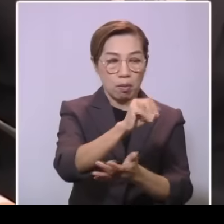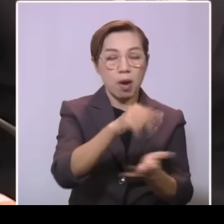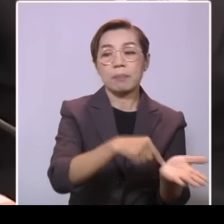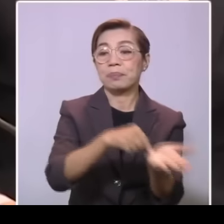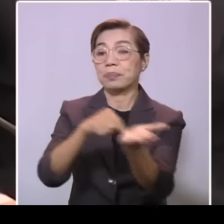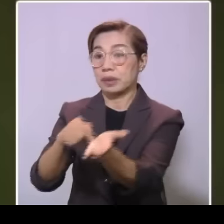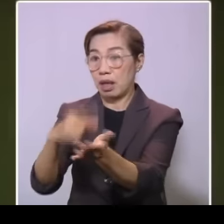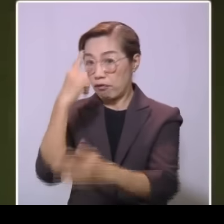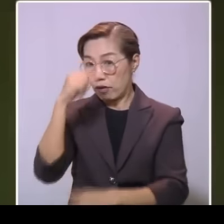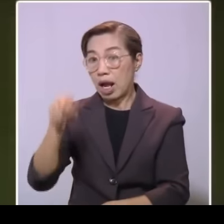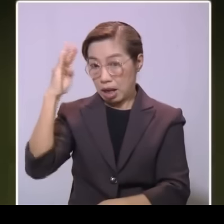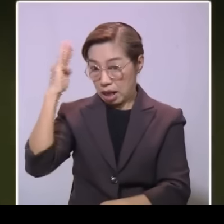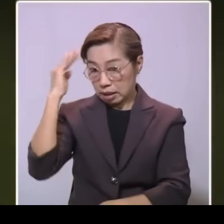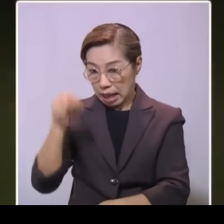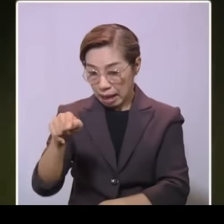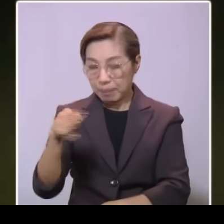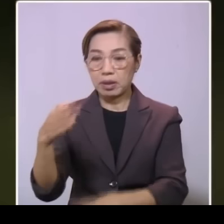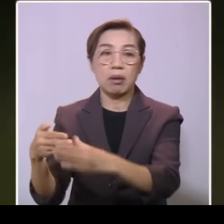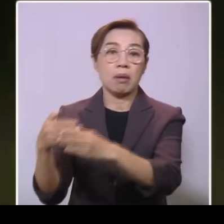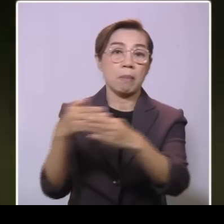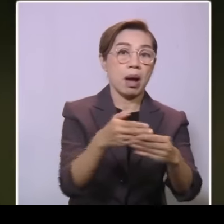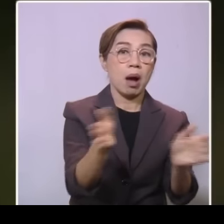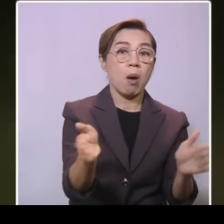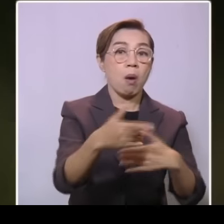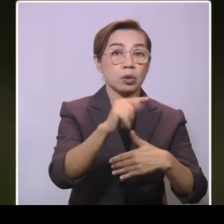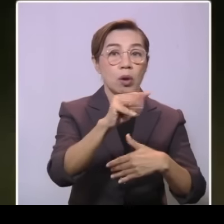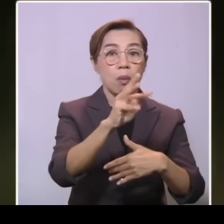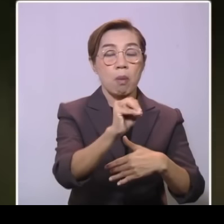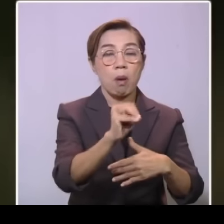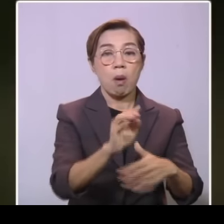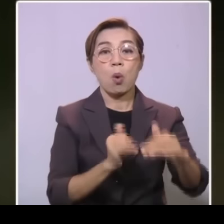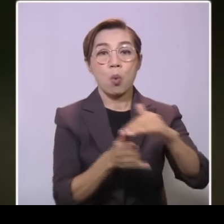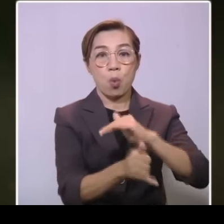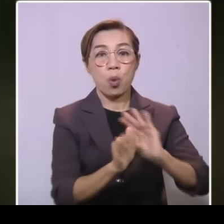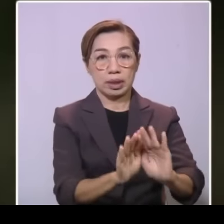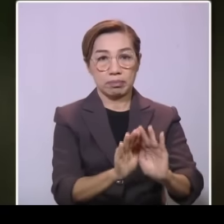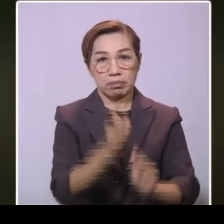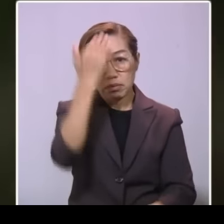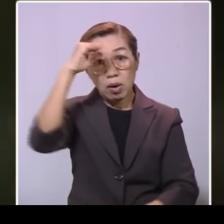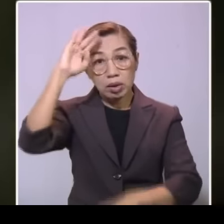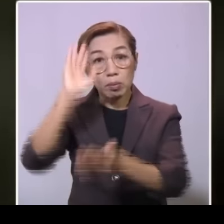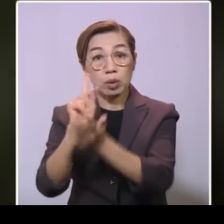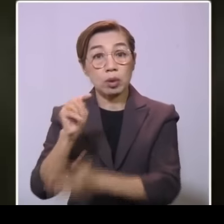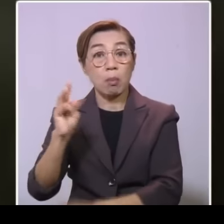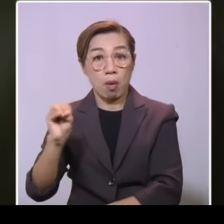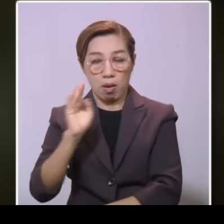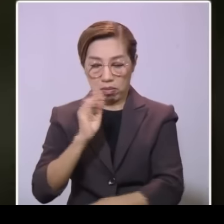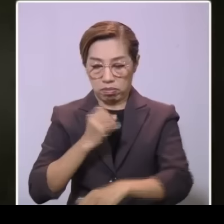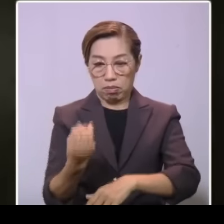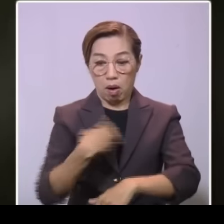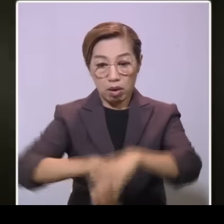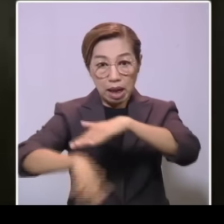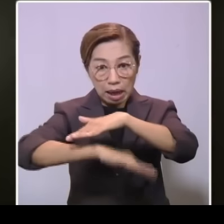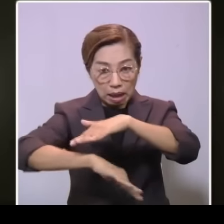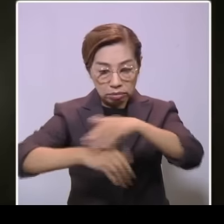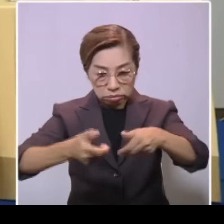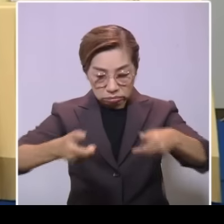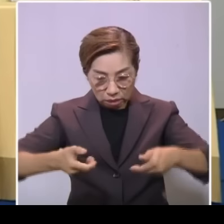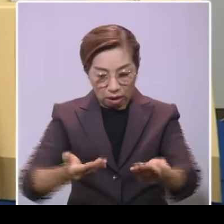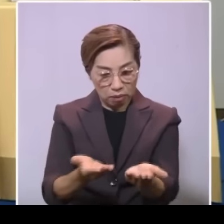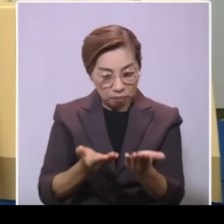วไปยังห้องกักตม.ภูเก็ตต่อไป คือตม.บอกว่าถ้าเกิดว่ามันมีหลักฐานต่างๆเข้ามาโดยที่ไม่ได้เป็นความเห็